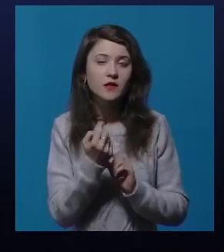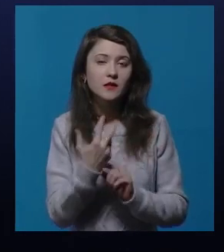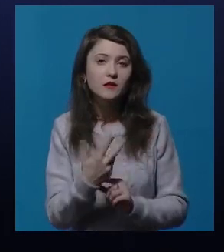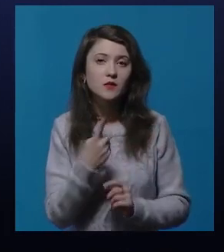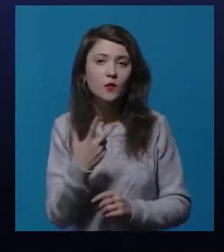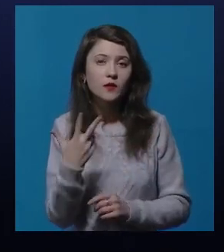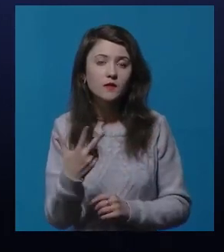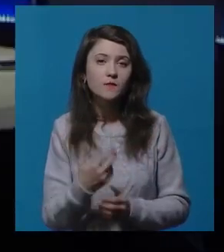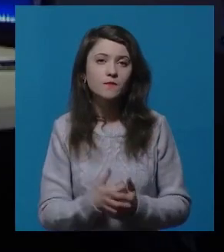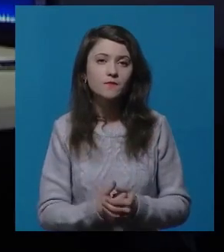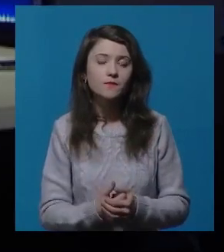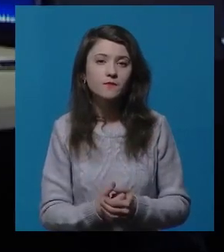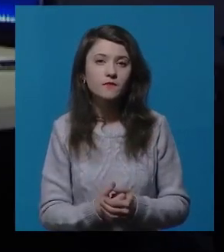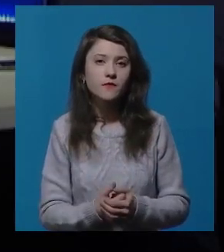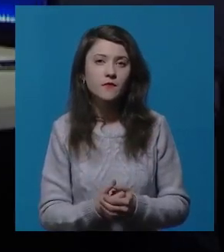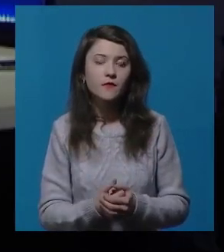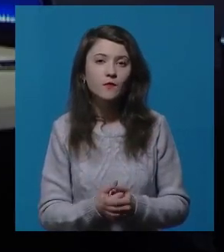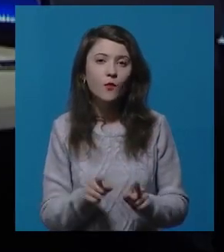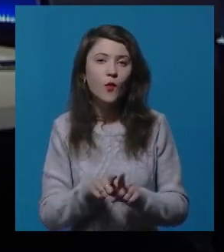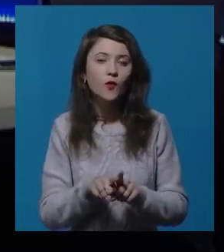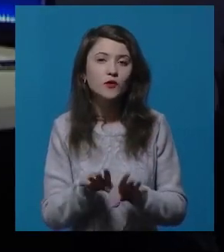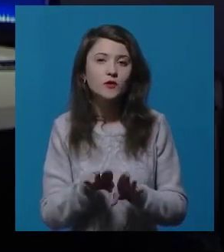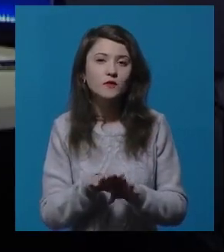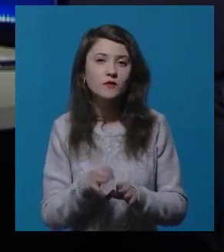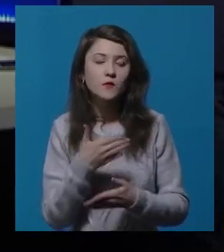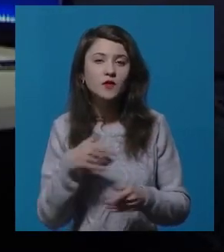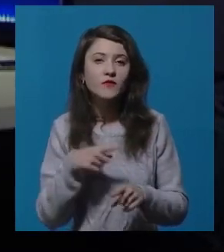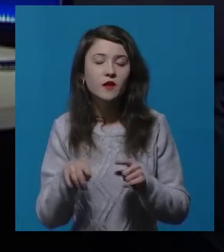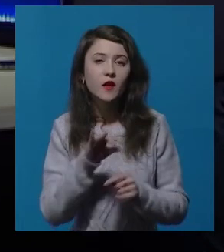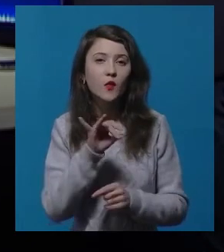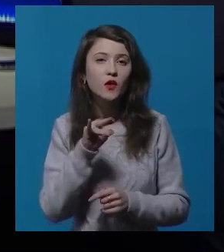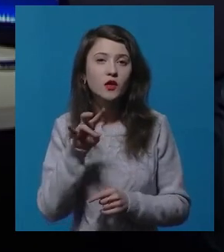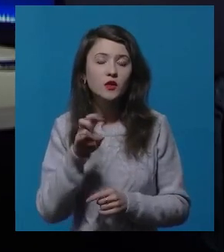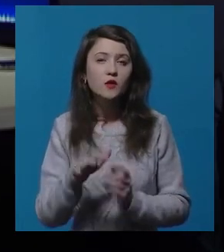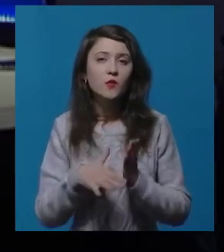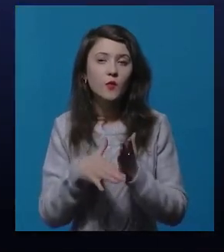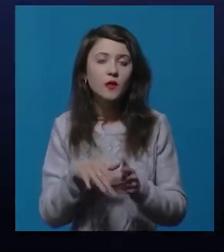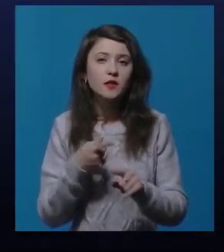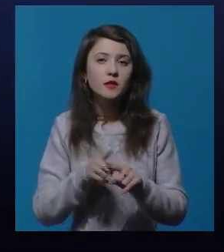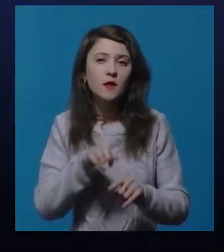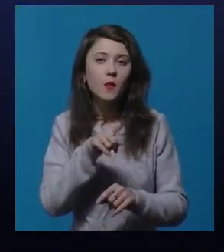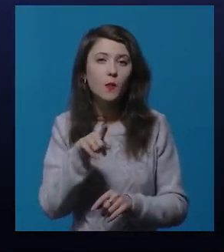0800-213-103. От 103 – це як швидка медична допомога, ми – швидка юридична допомога. І цей номер,